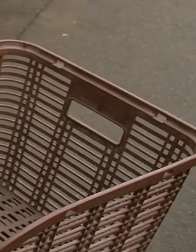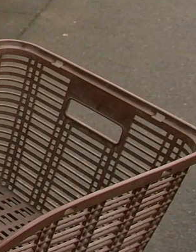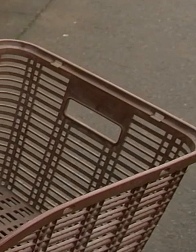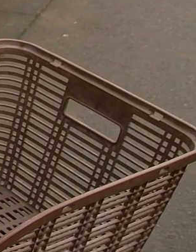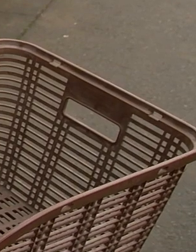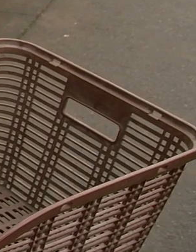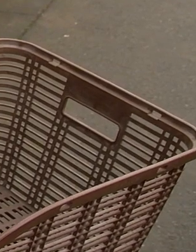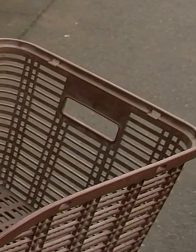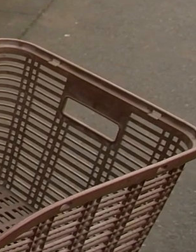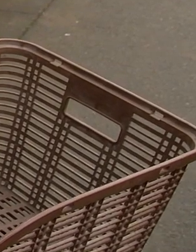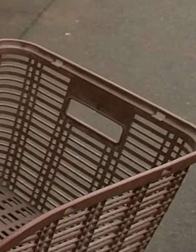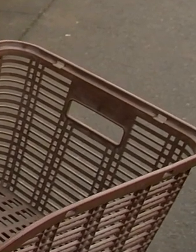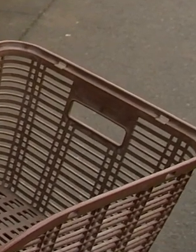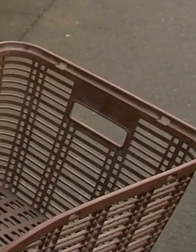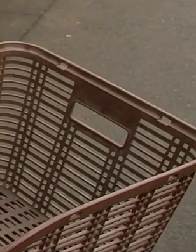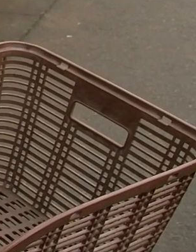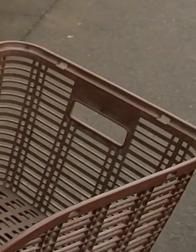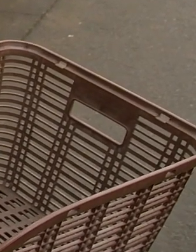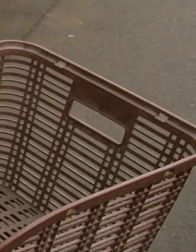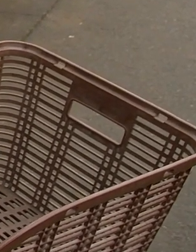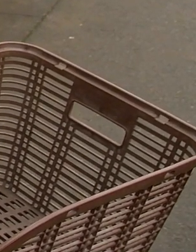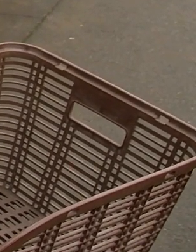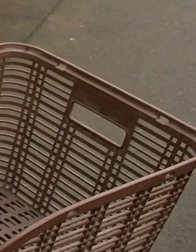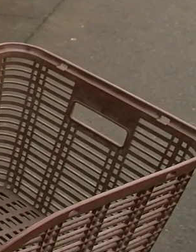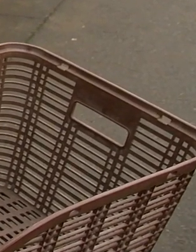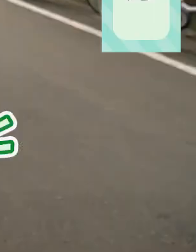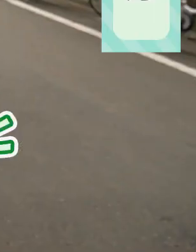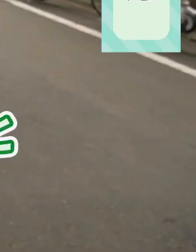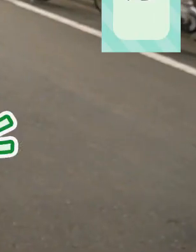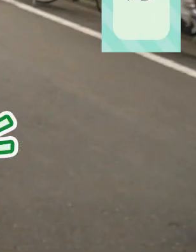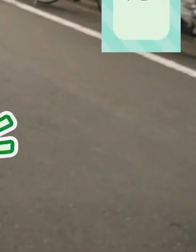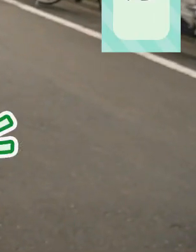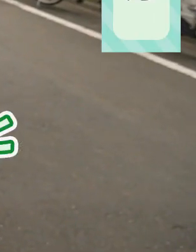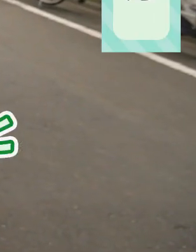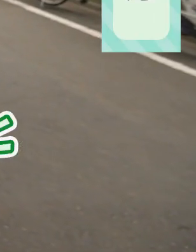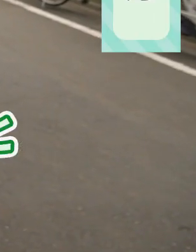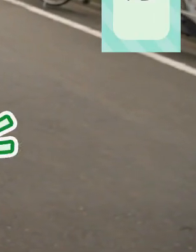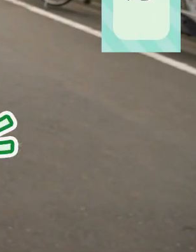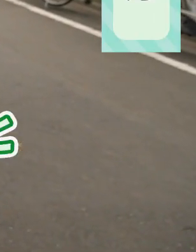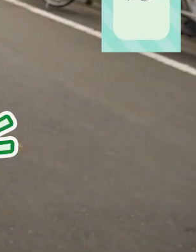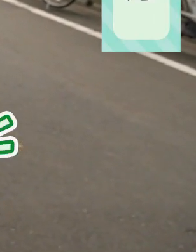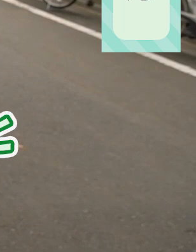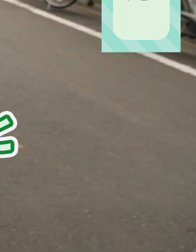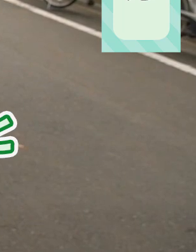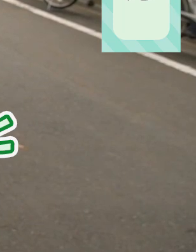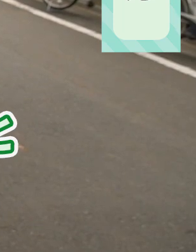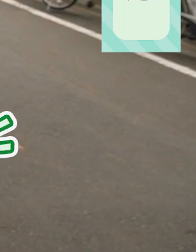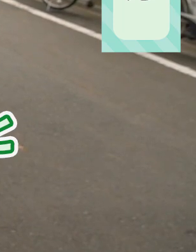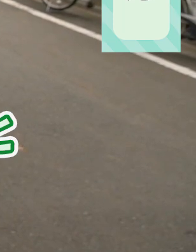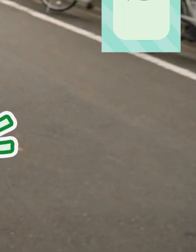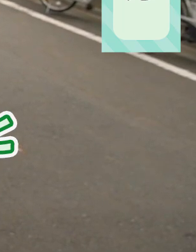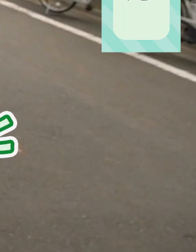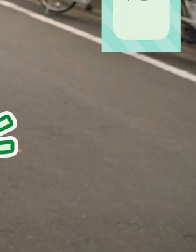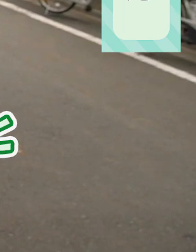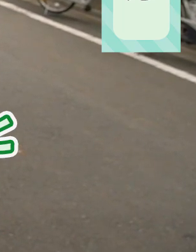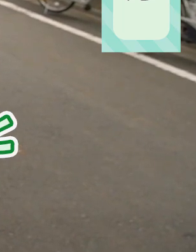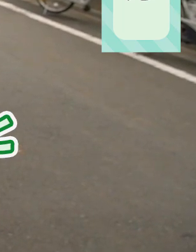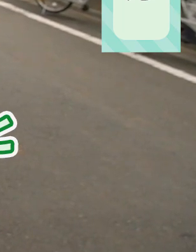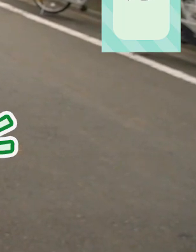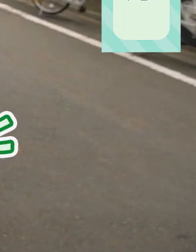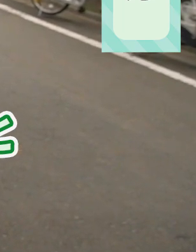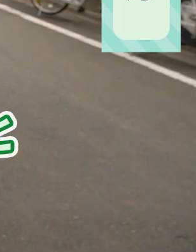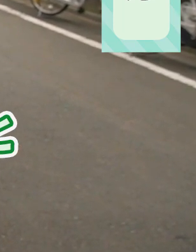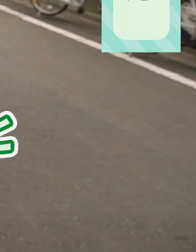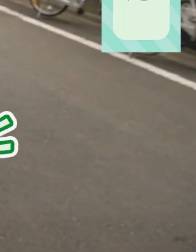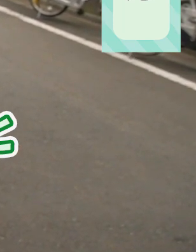それこそみんなあってからこっちから詰まってきますよお野菜使わせていただいて定食を出させていただいておりますので